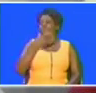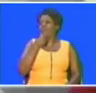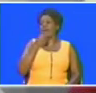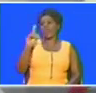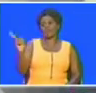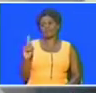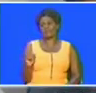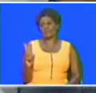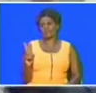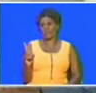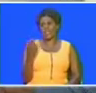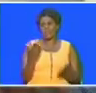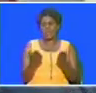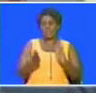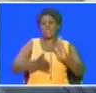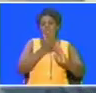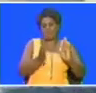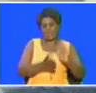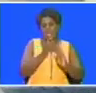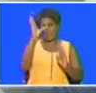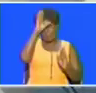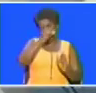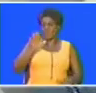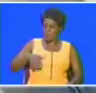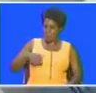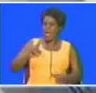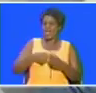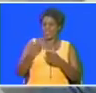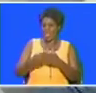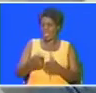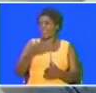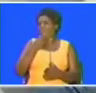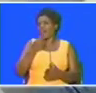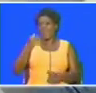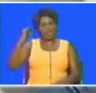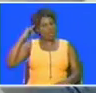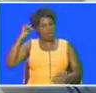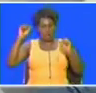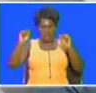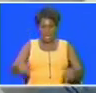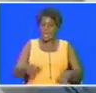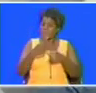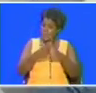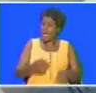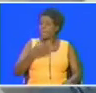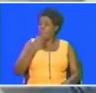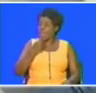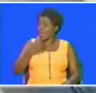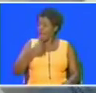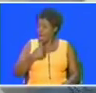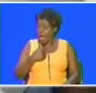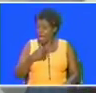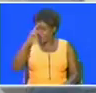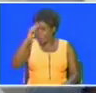hivi na hivi. Unless ni emergency amekosa mama kwa simu ndiye ampigie yule baba. Lakini kuna wale baba hawana heshima, hawaheshimu mabibi